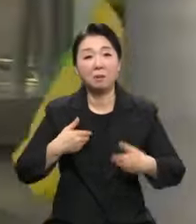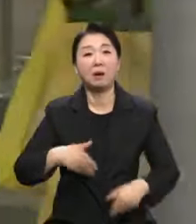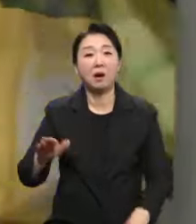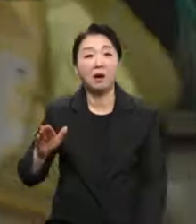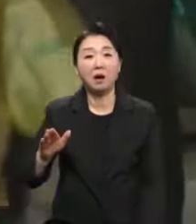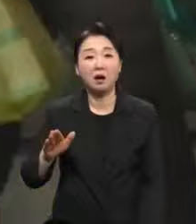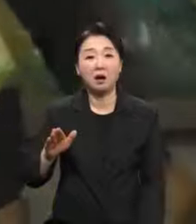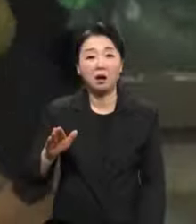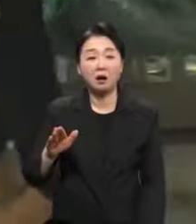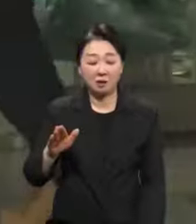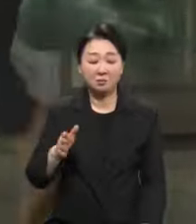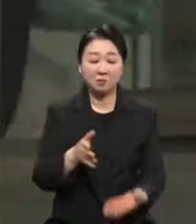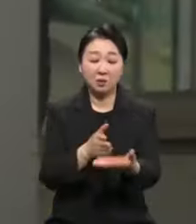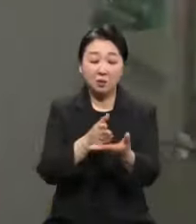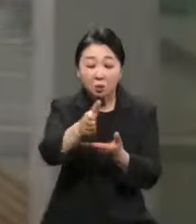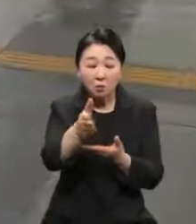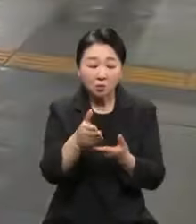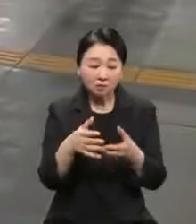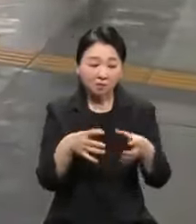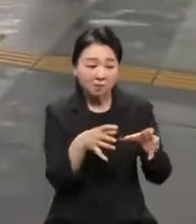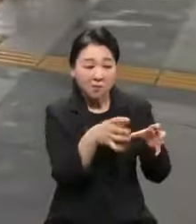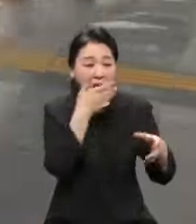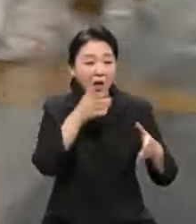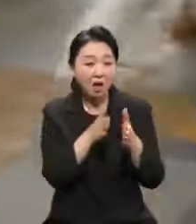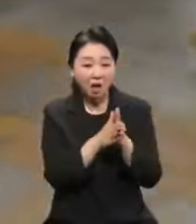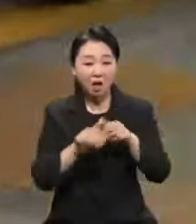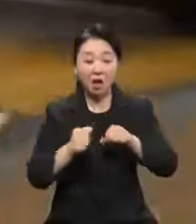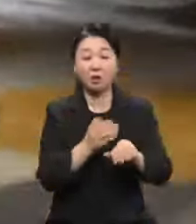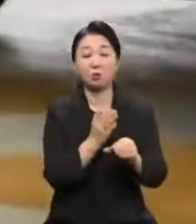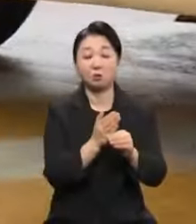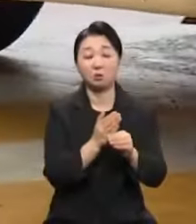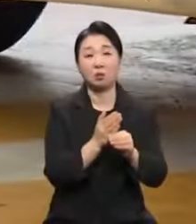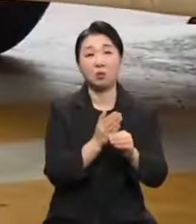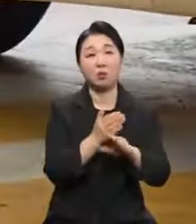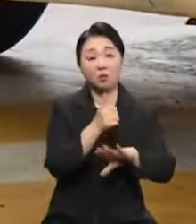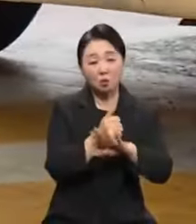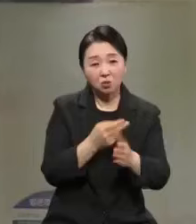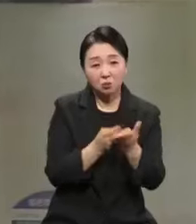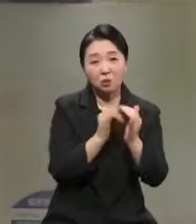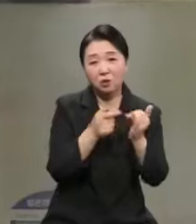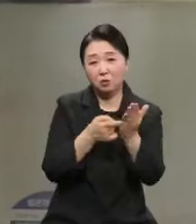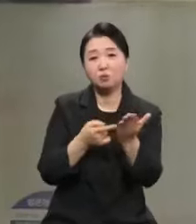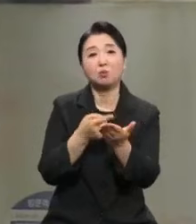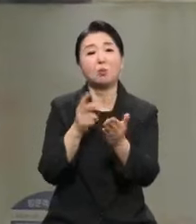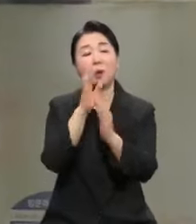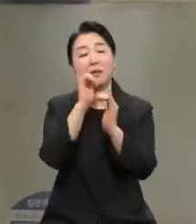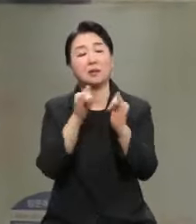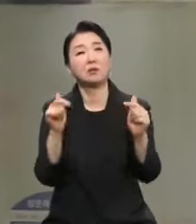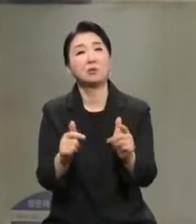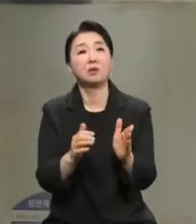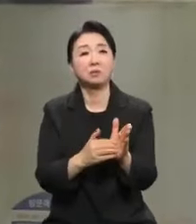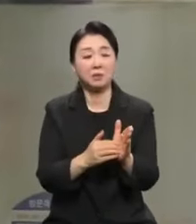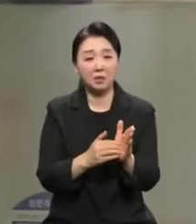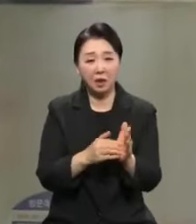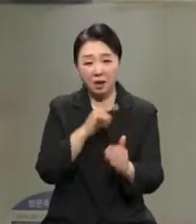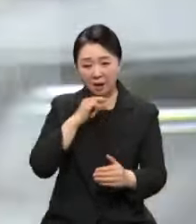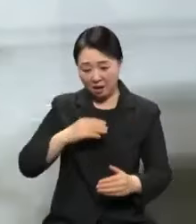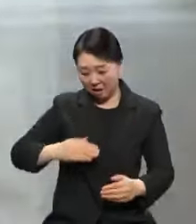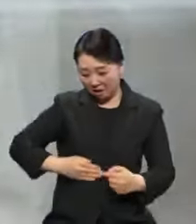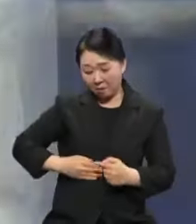집단 행동을 앞두고 병원 측이 입원과 수술 환자를 줄이면서입니다. 이 병원의 폐 질환으로 입원했던 A